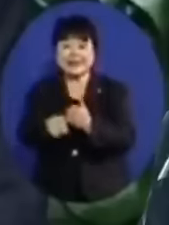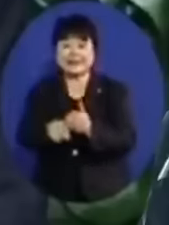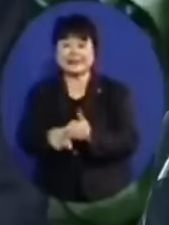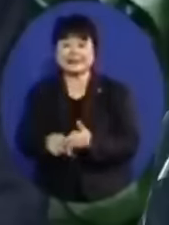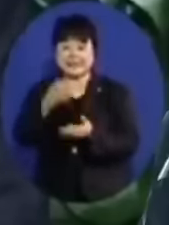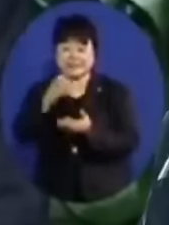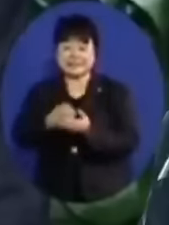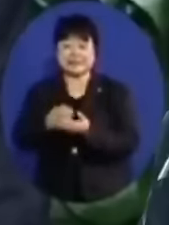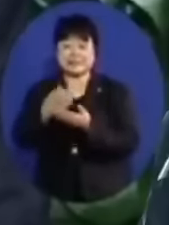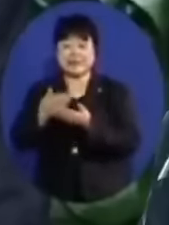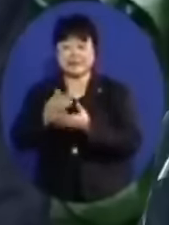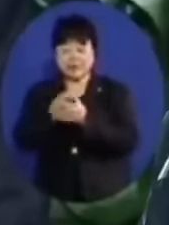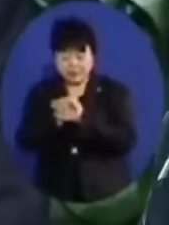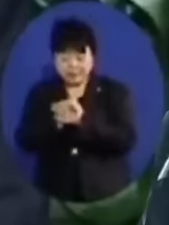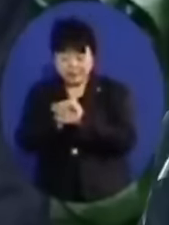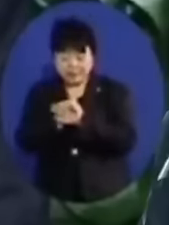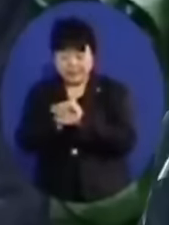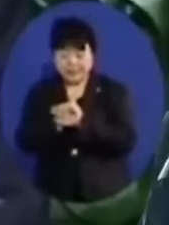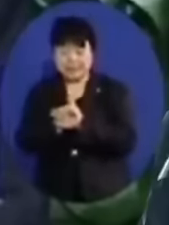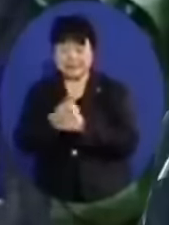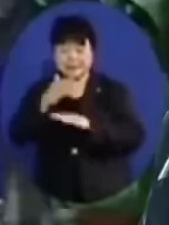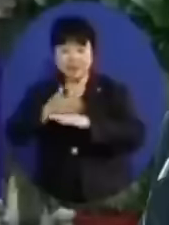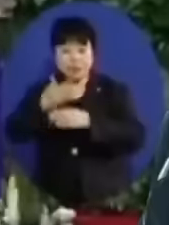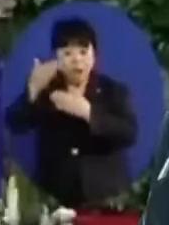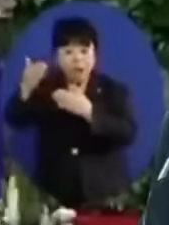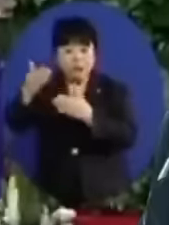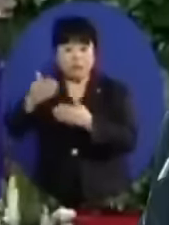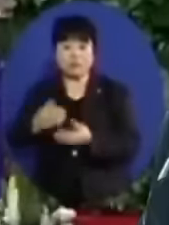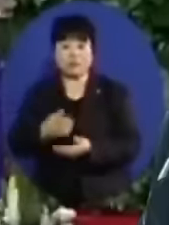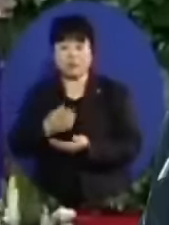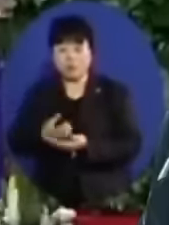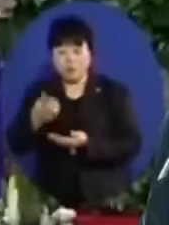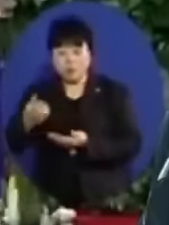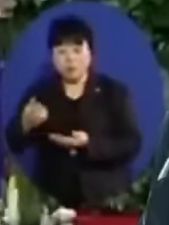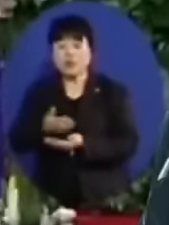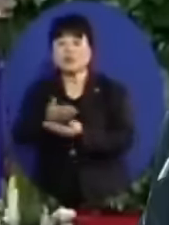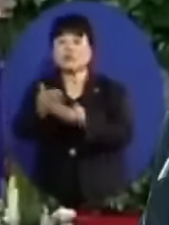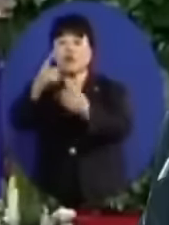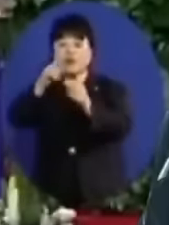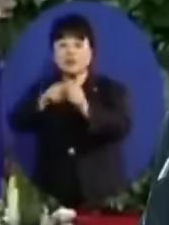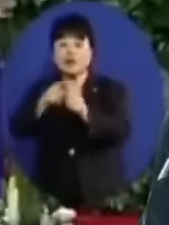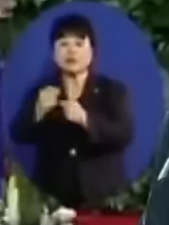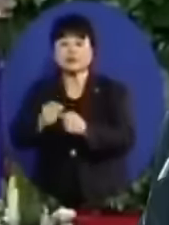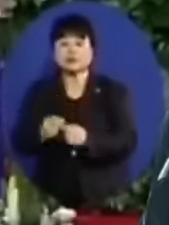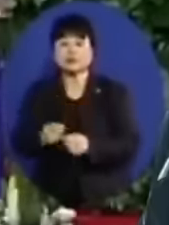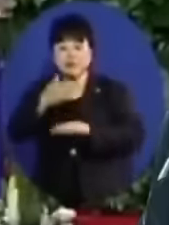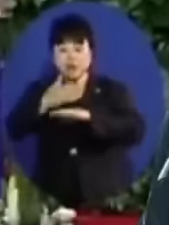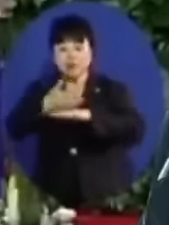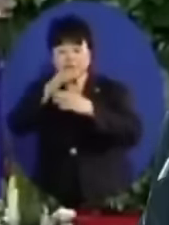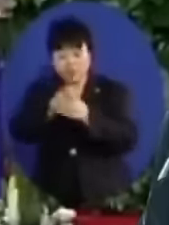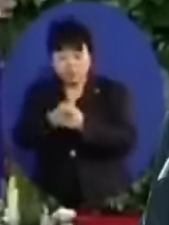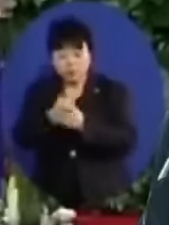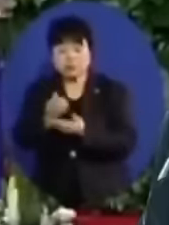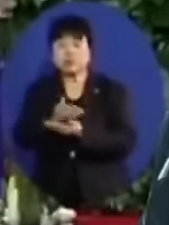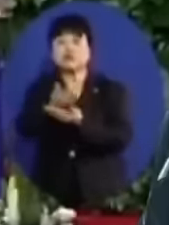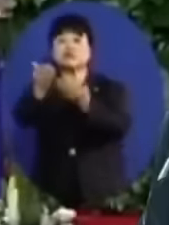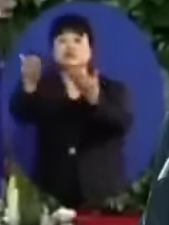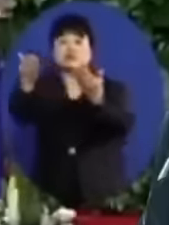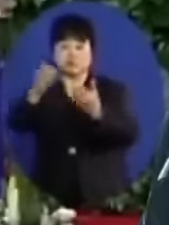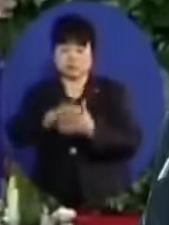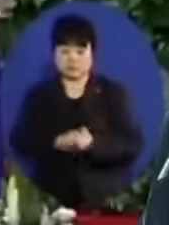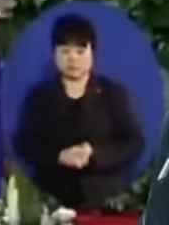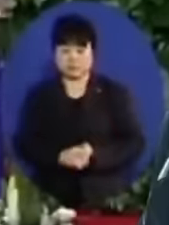받으사 감사 기도하시고 이르시되 이것을 갖다가 너희끼리 나누라, 떡을 가져서 감사 기도하시고 떼어 그들에게 주심이라고